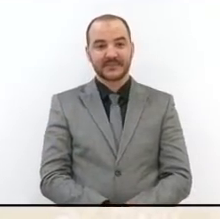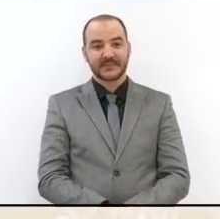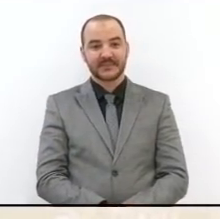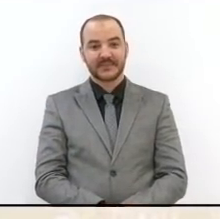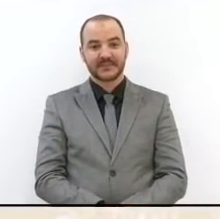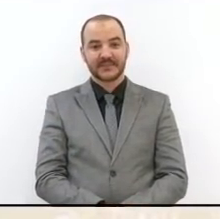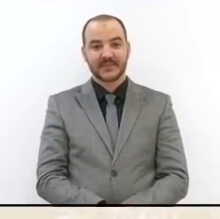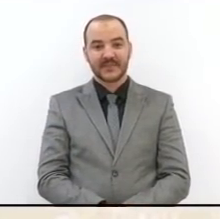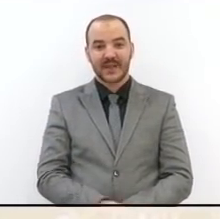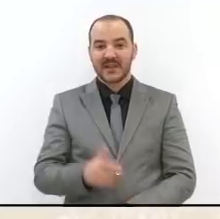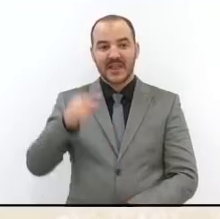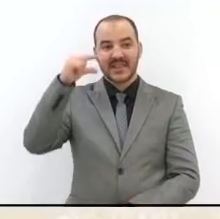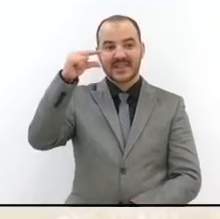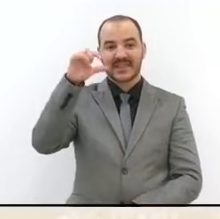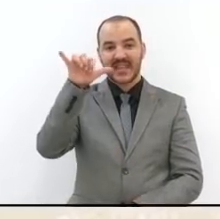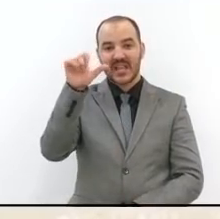نعم،